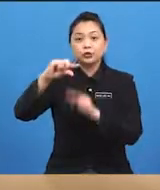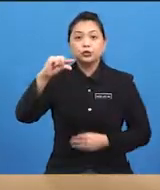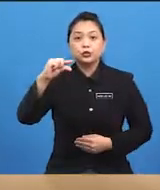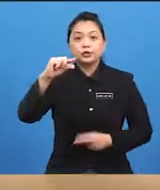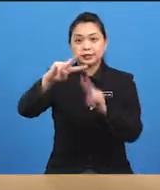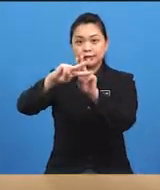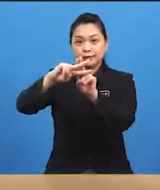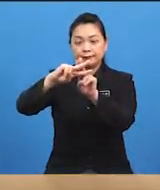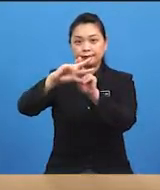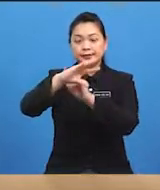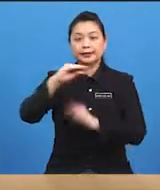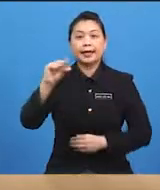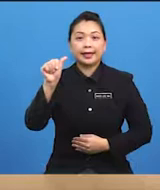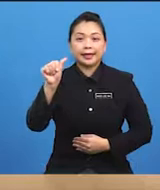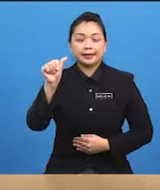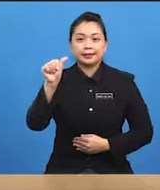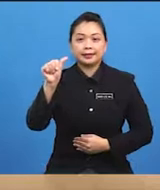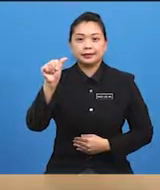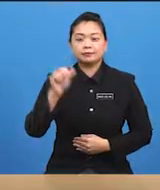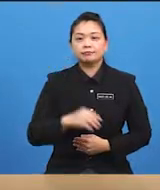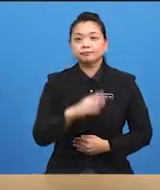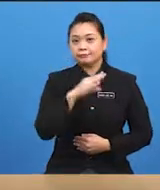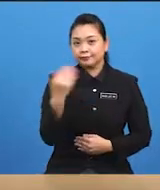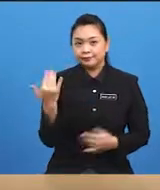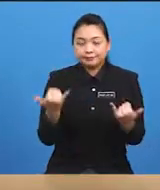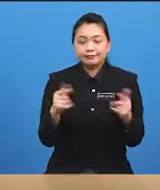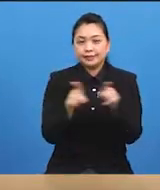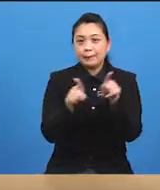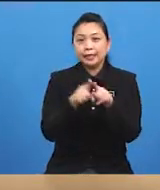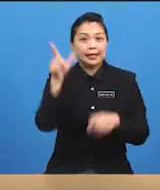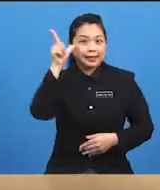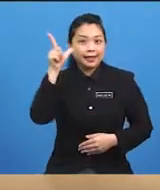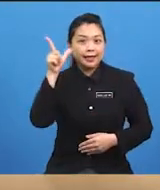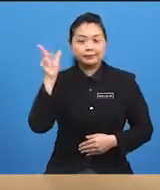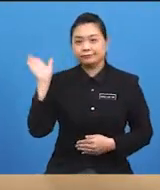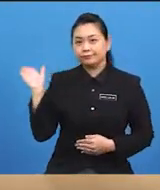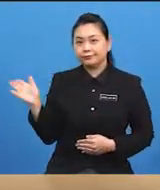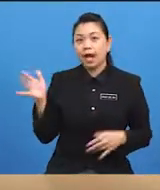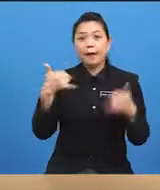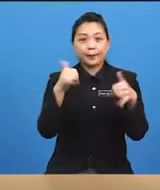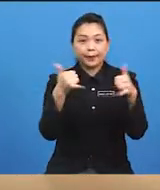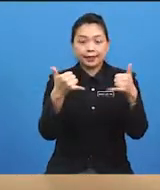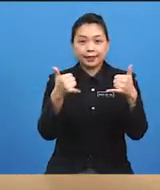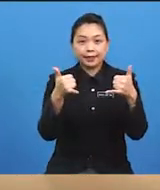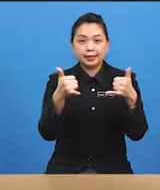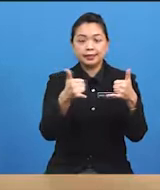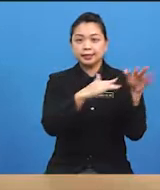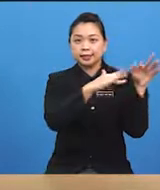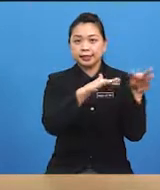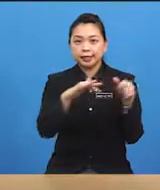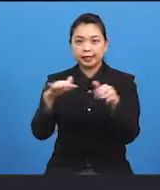sharp dan A. Mari kita sama-sama melihat saudari Nor memainkan skill A